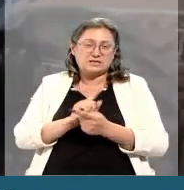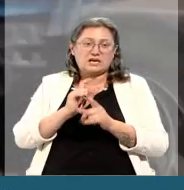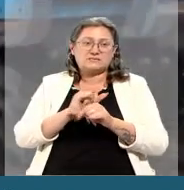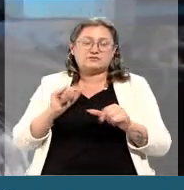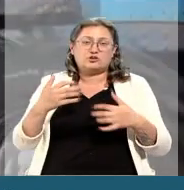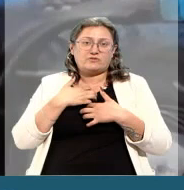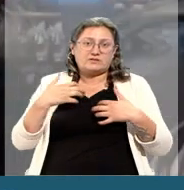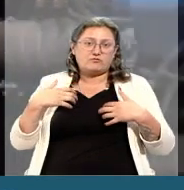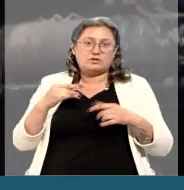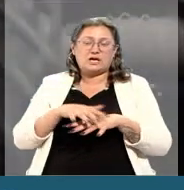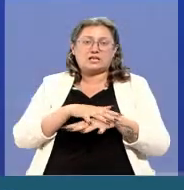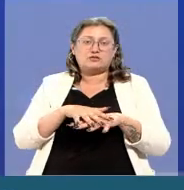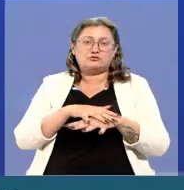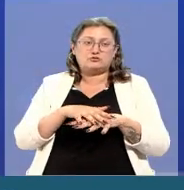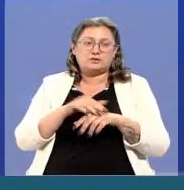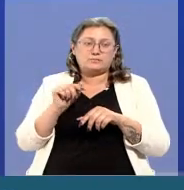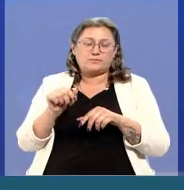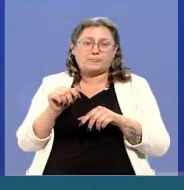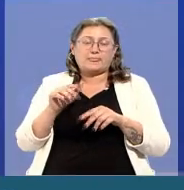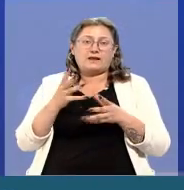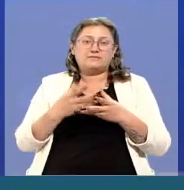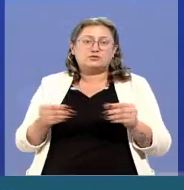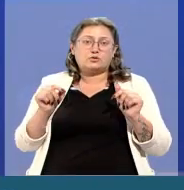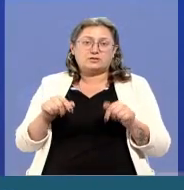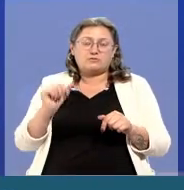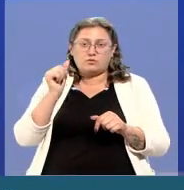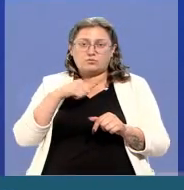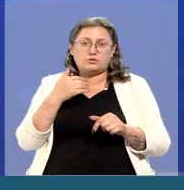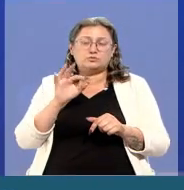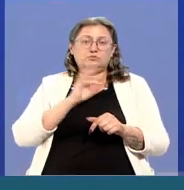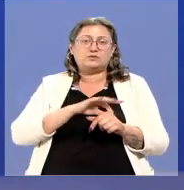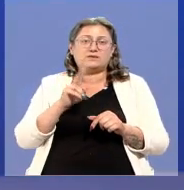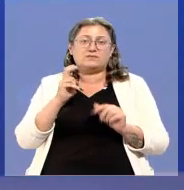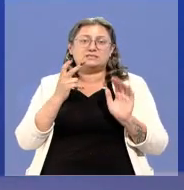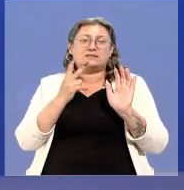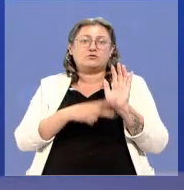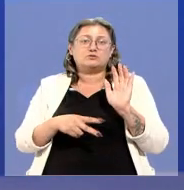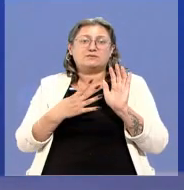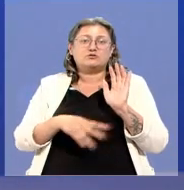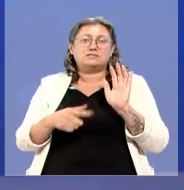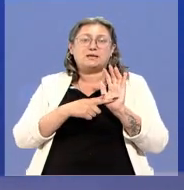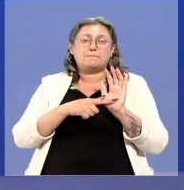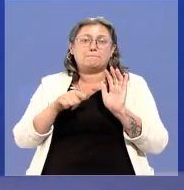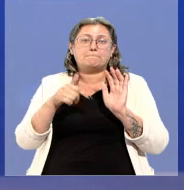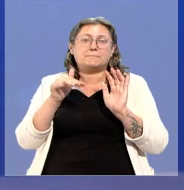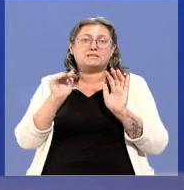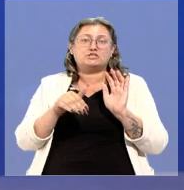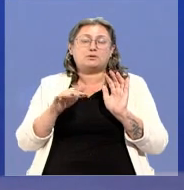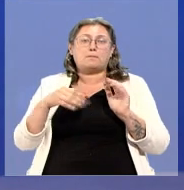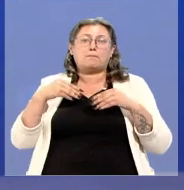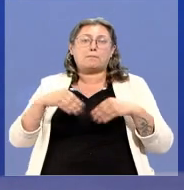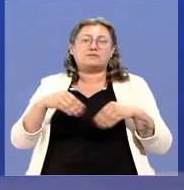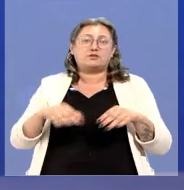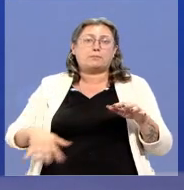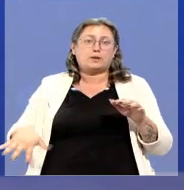егіс алқабы игеріліпті. Ауыл шаруашылығы дақылдарының 13 түрі егіледі. Бұл нарықтық бәсекеге түсуге мүмкіндік береді және шаруашылықтағы